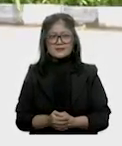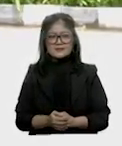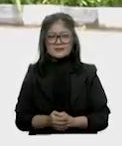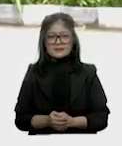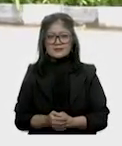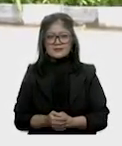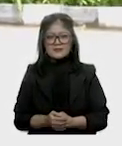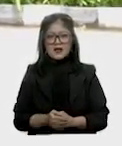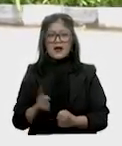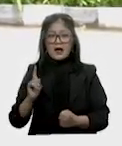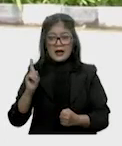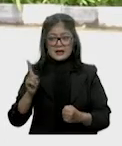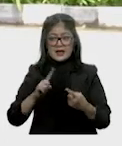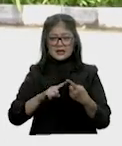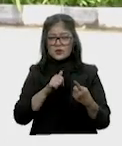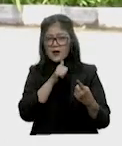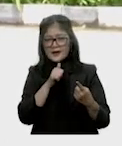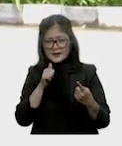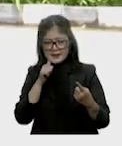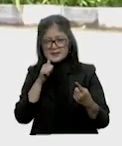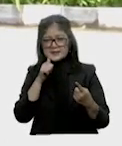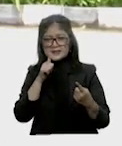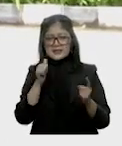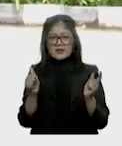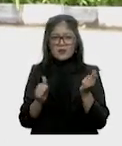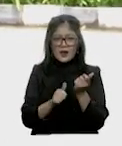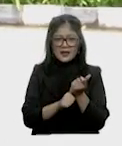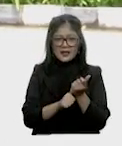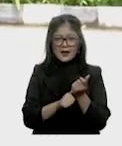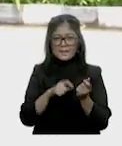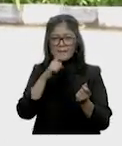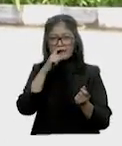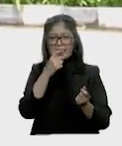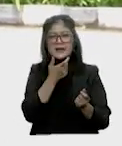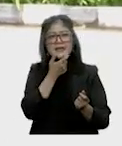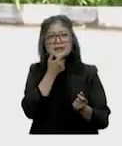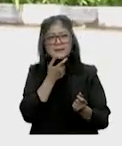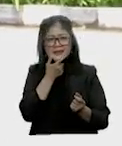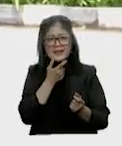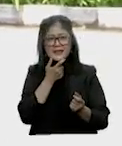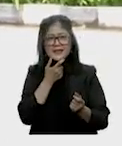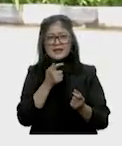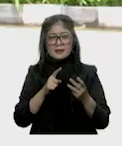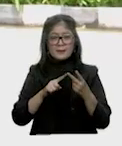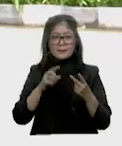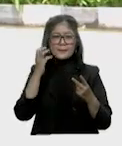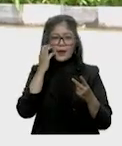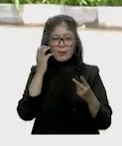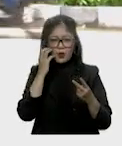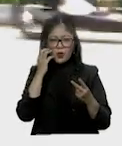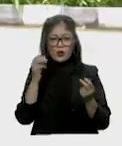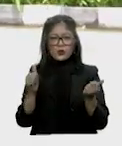Ada Pak Anies dan Pak Ismin, Prabowo dan